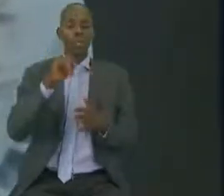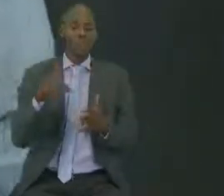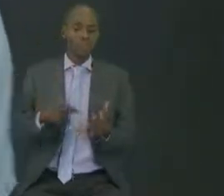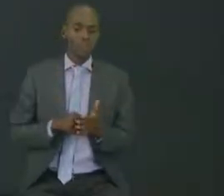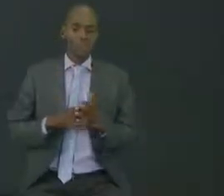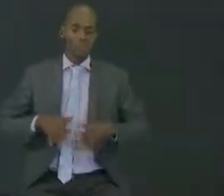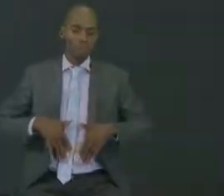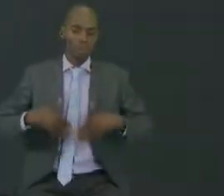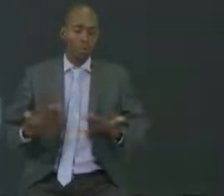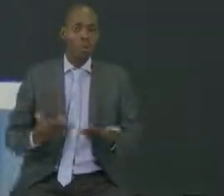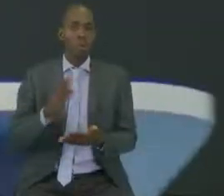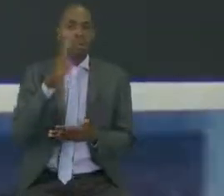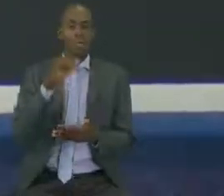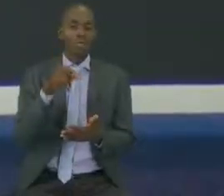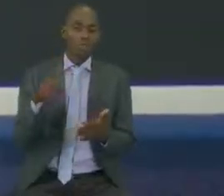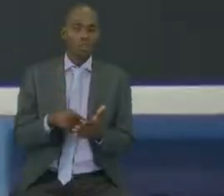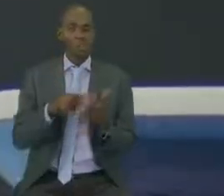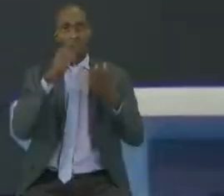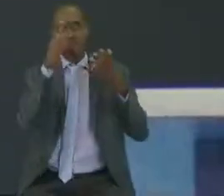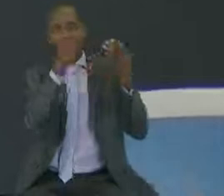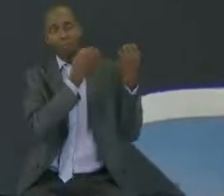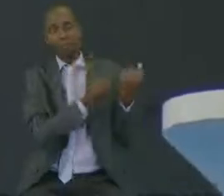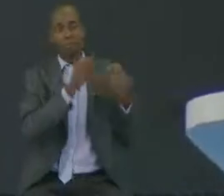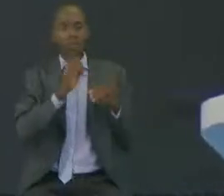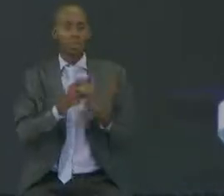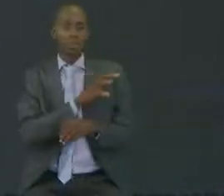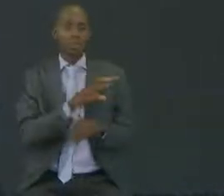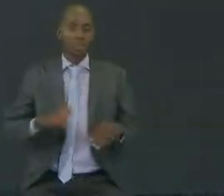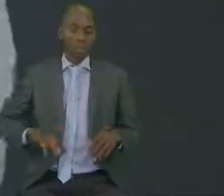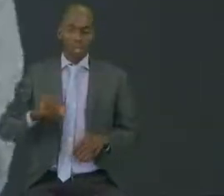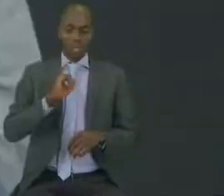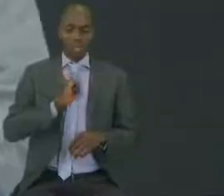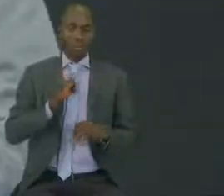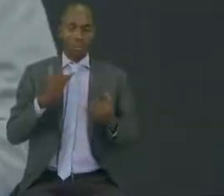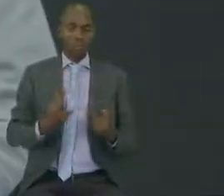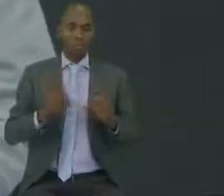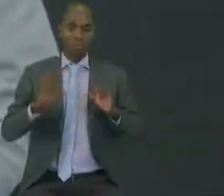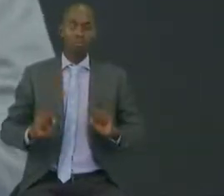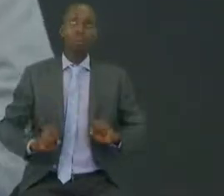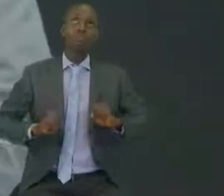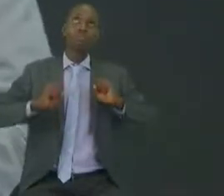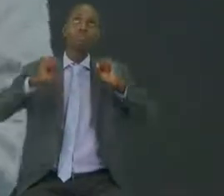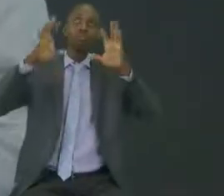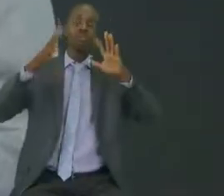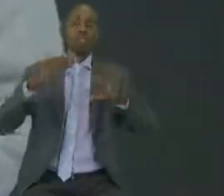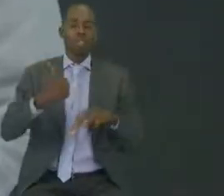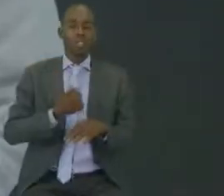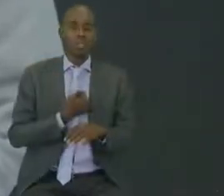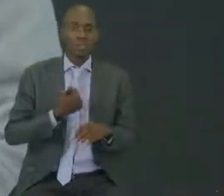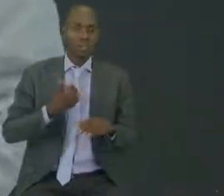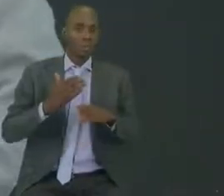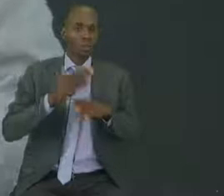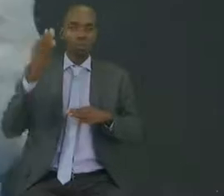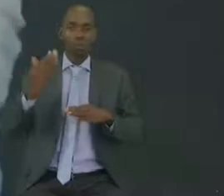cette confession et par cette foi en Christ, je me donne sans